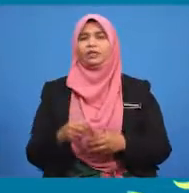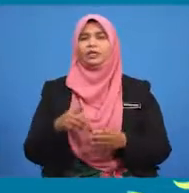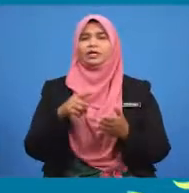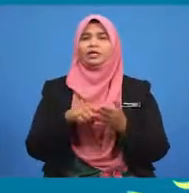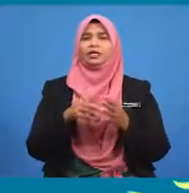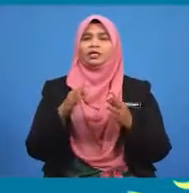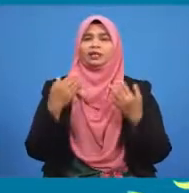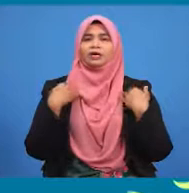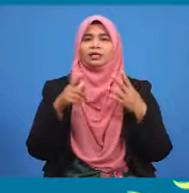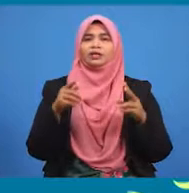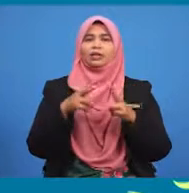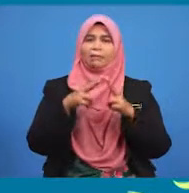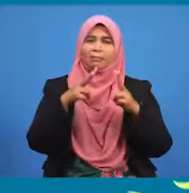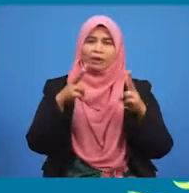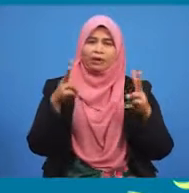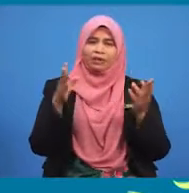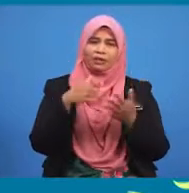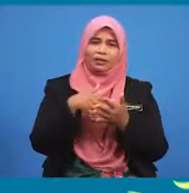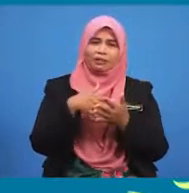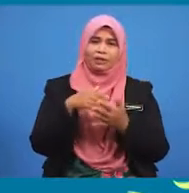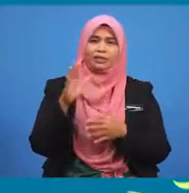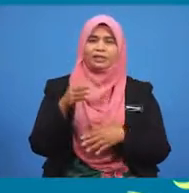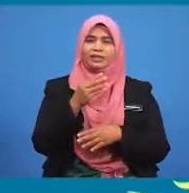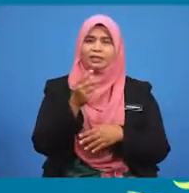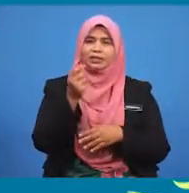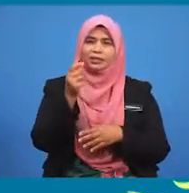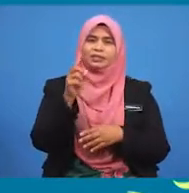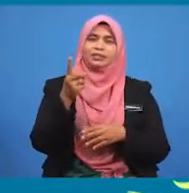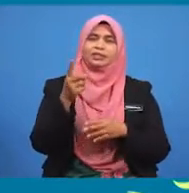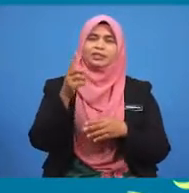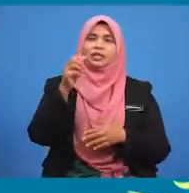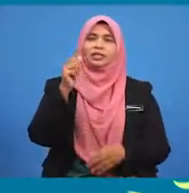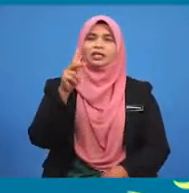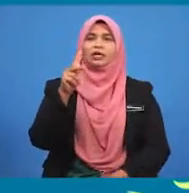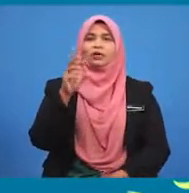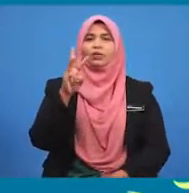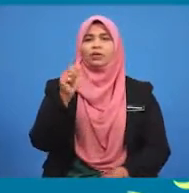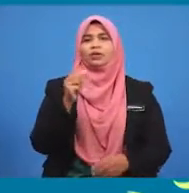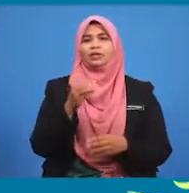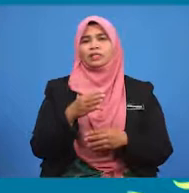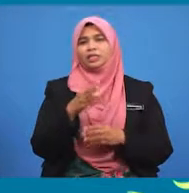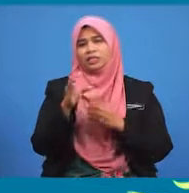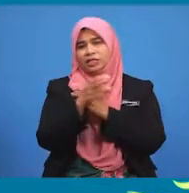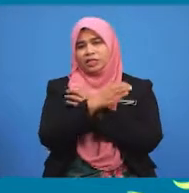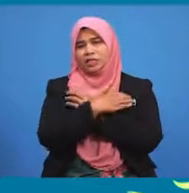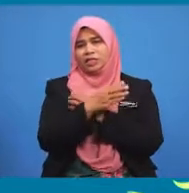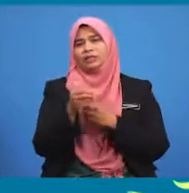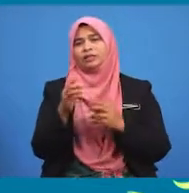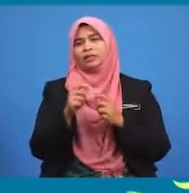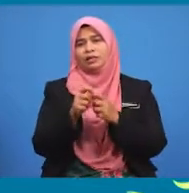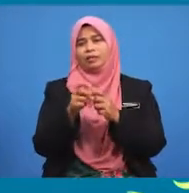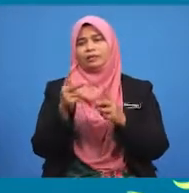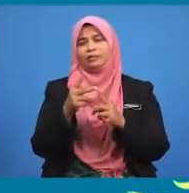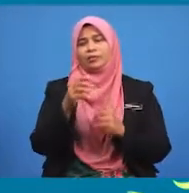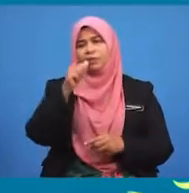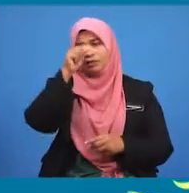Martabat golongan ini adalah yang paling lemah dan juga sangat sedikit ketakwaan, ketaatan dan